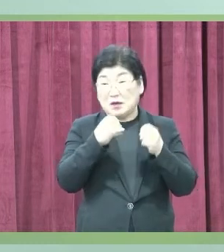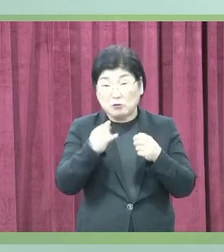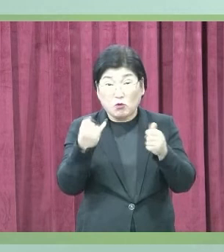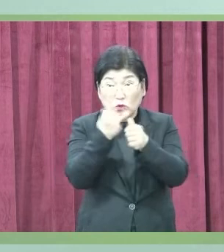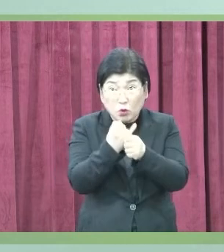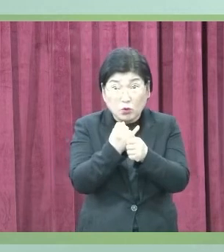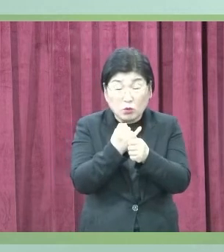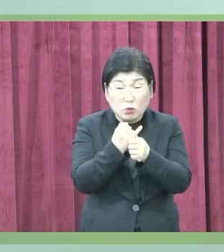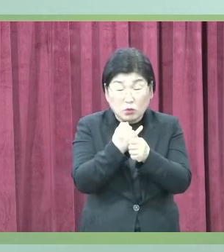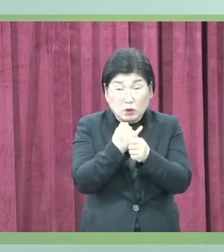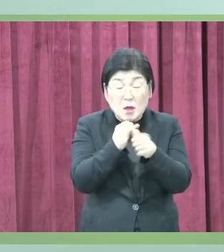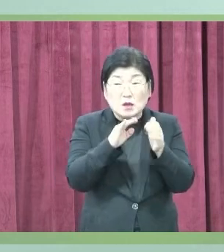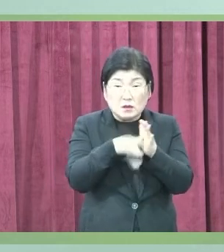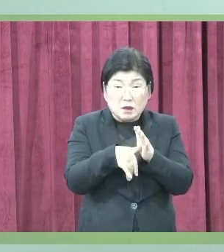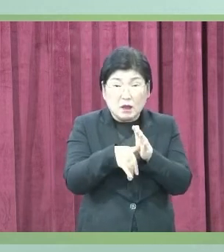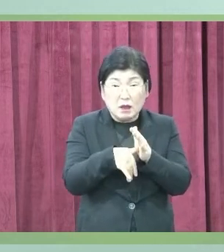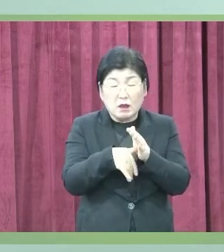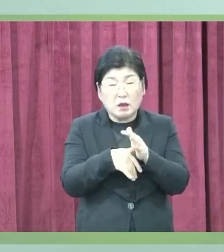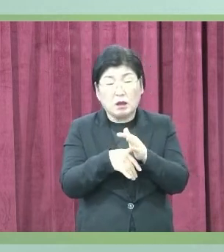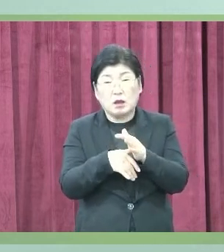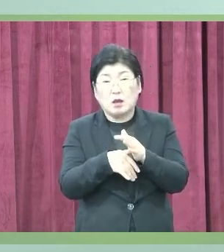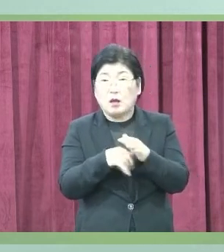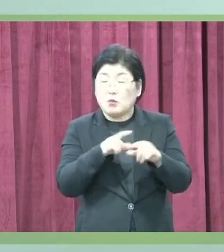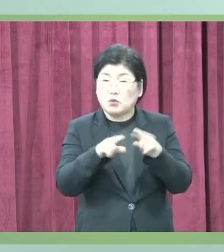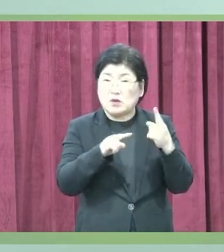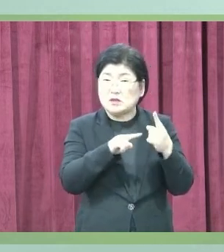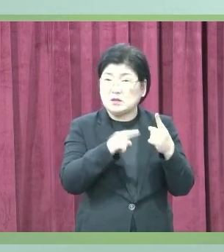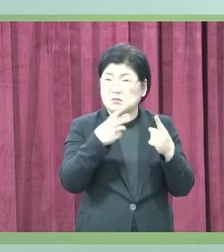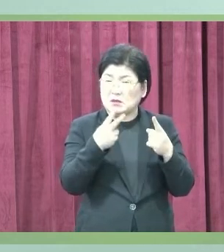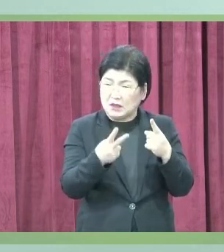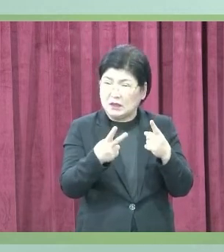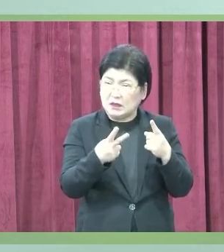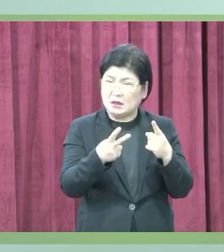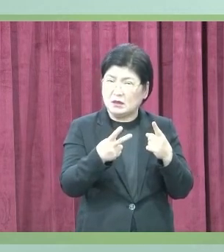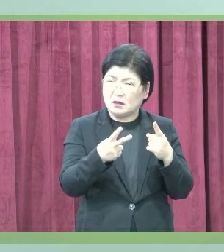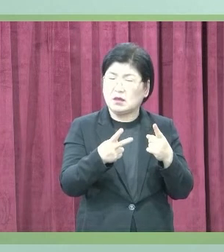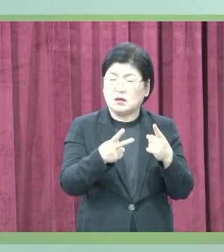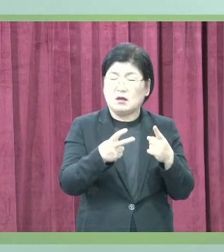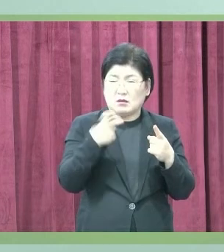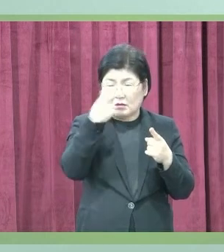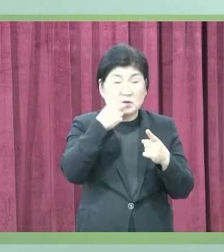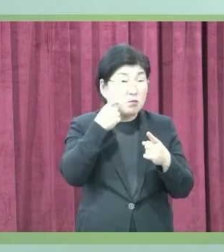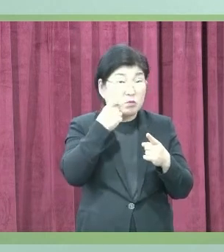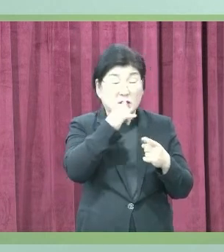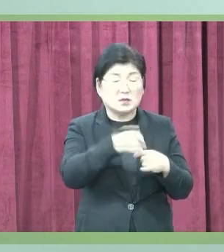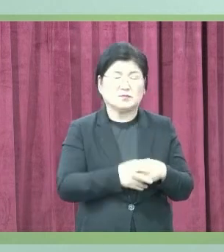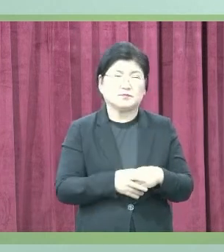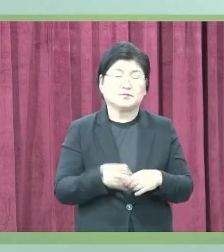상태는 유배우자에 비해서 그렇지 않는 그룹에서 1.2배 미수검률이 높은 것으로 나타났습니다.